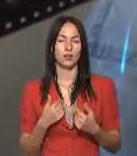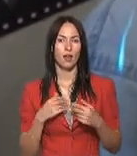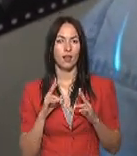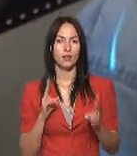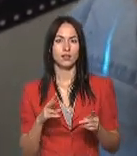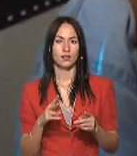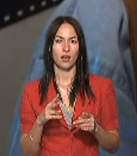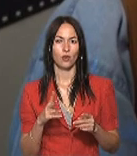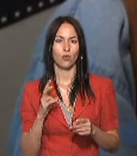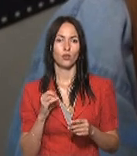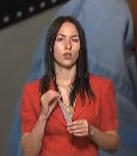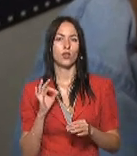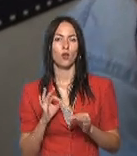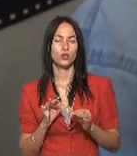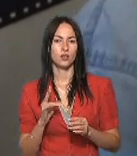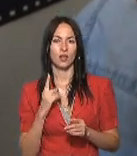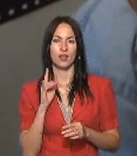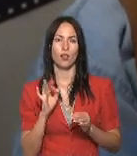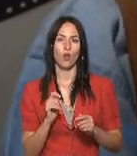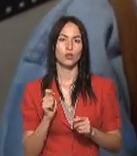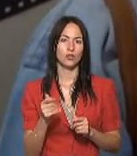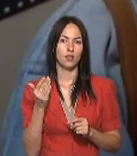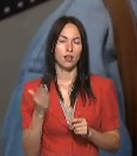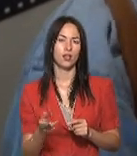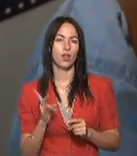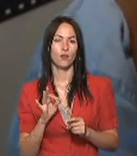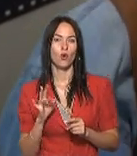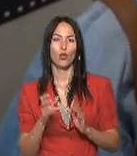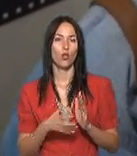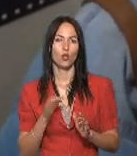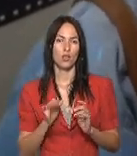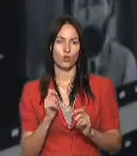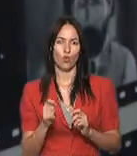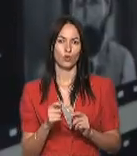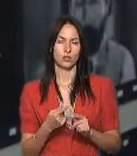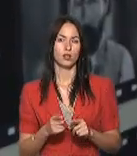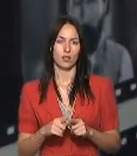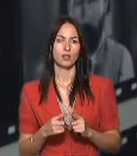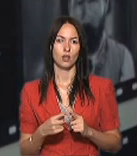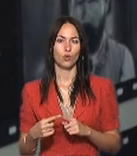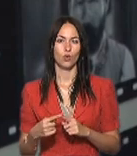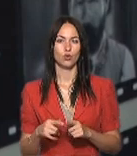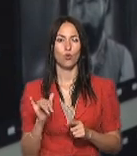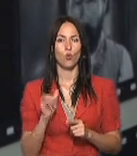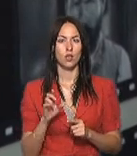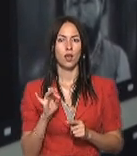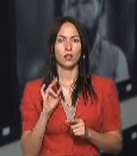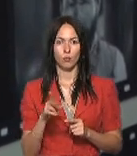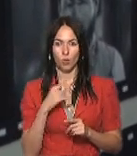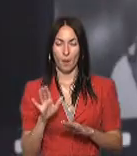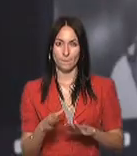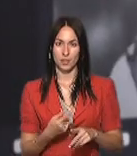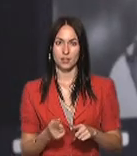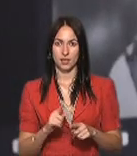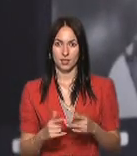Я не знаю, оцінена, неоцінена. Ну, то ж недооцінена, це точно. Уляна Борсук говорить, після